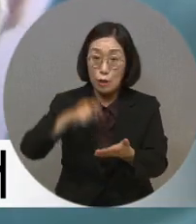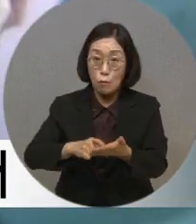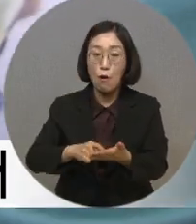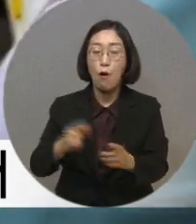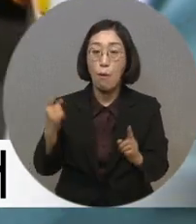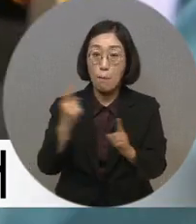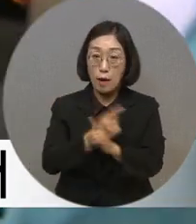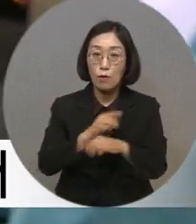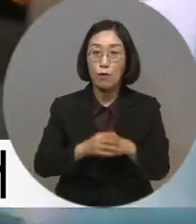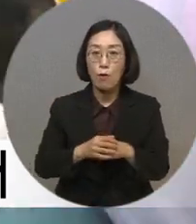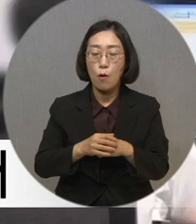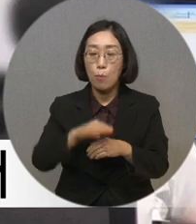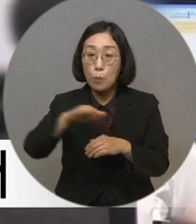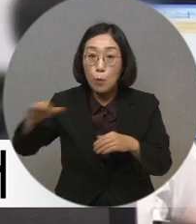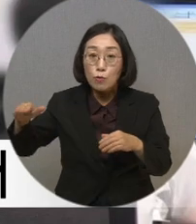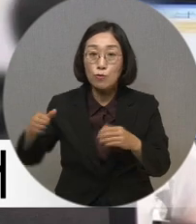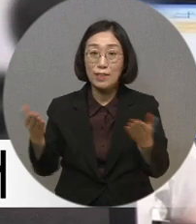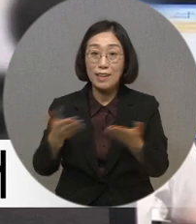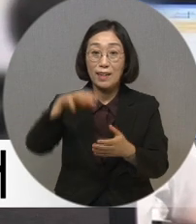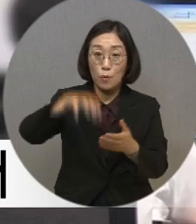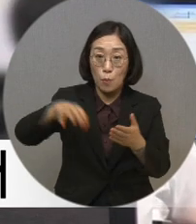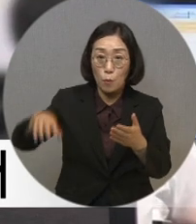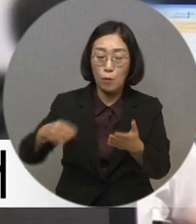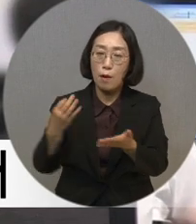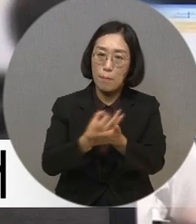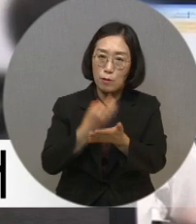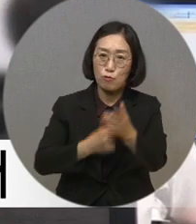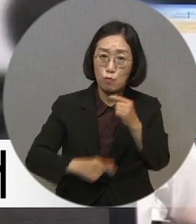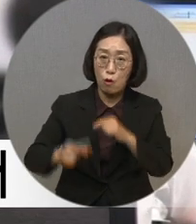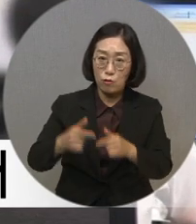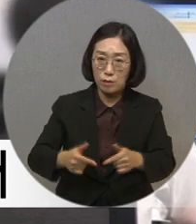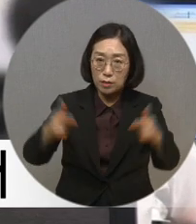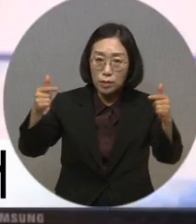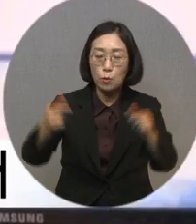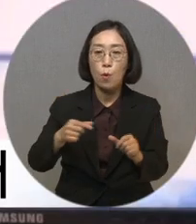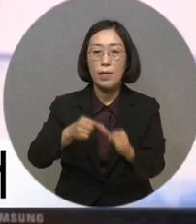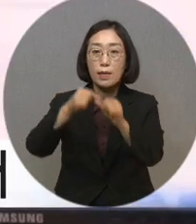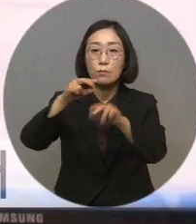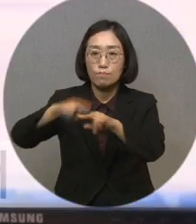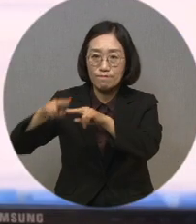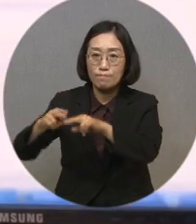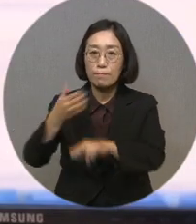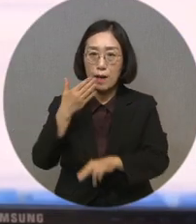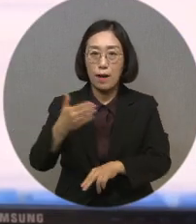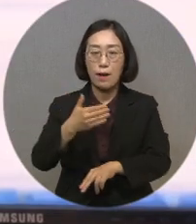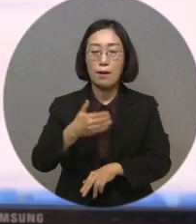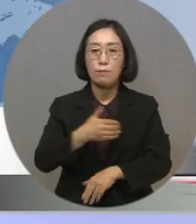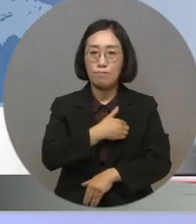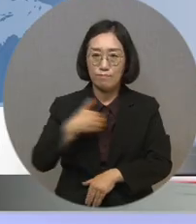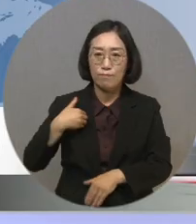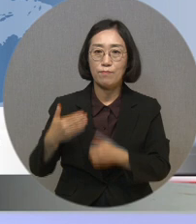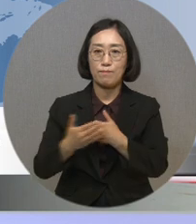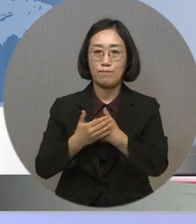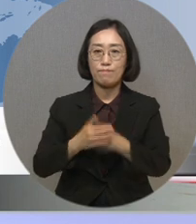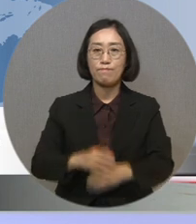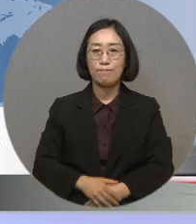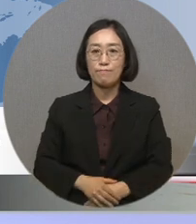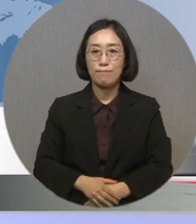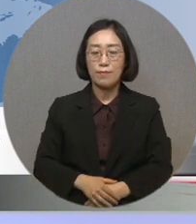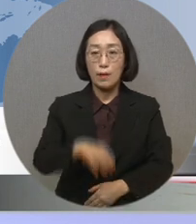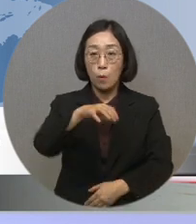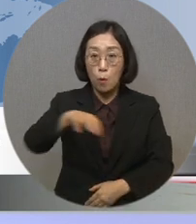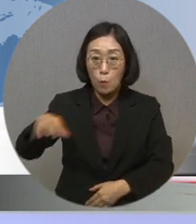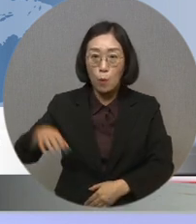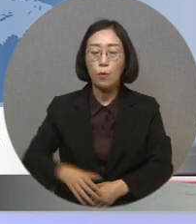장애인 표준사업장 매출 확대와 장애인 고용 창출 등에도 기여할 것으로 내다봤습니다. 길가